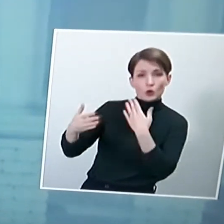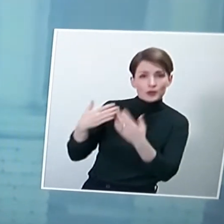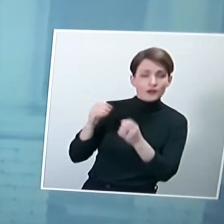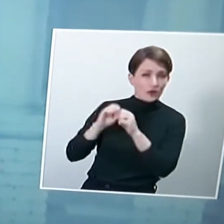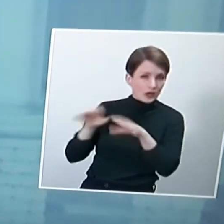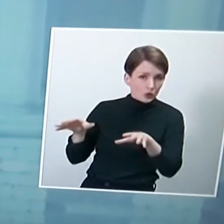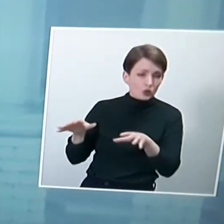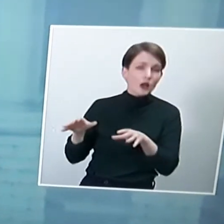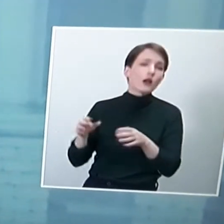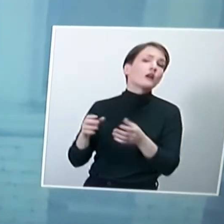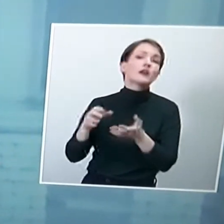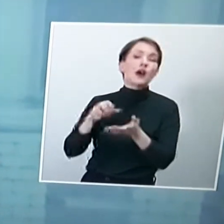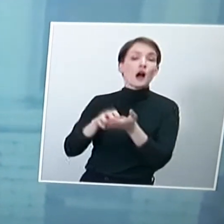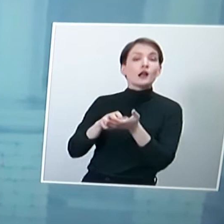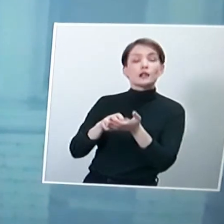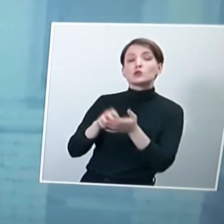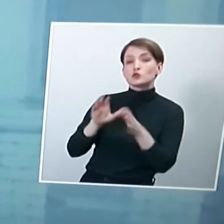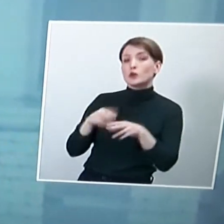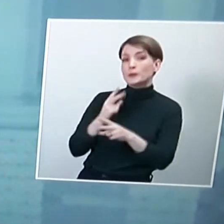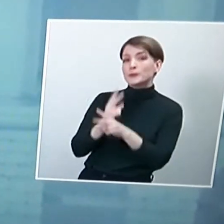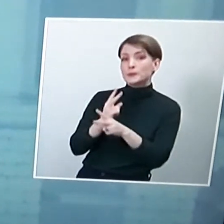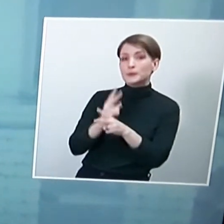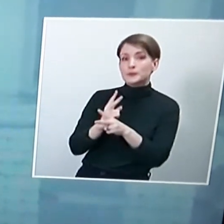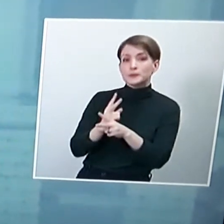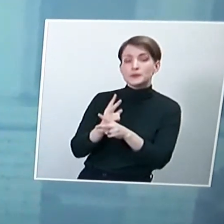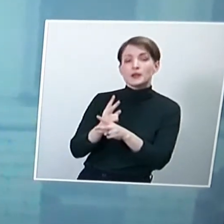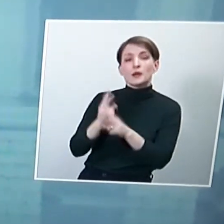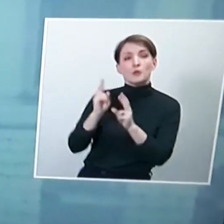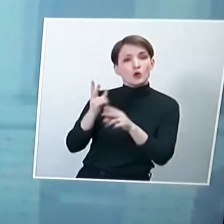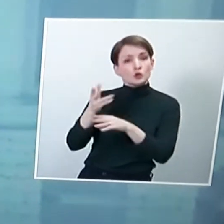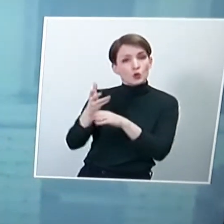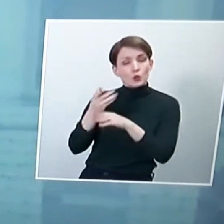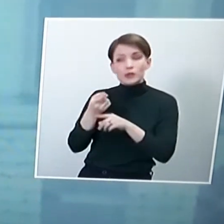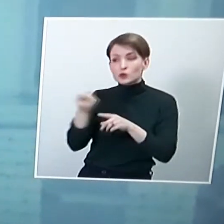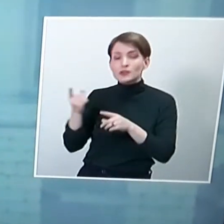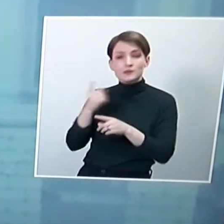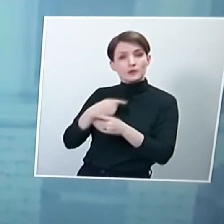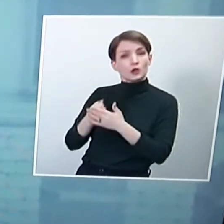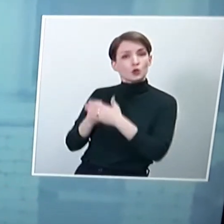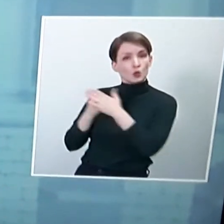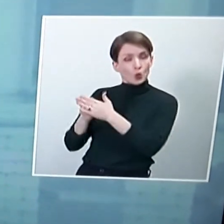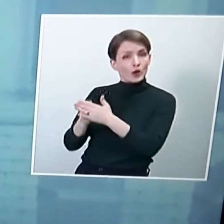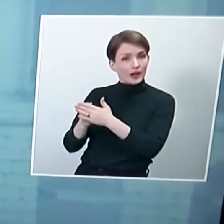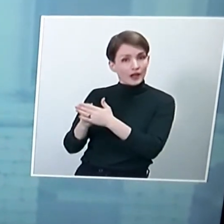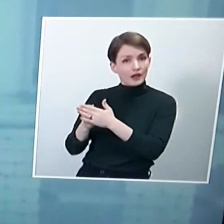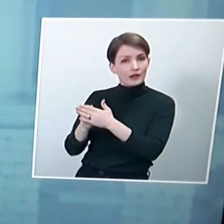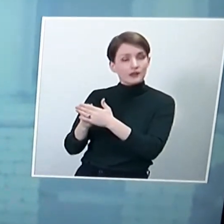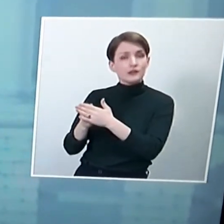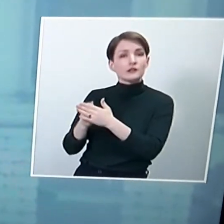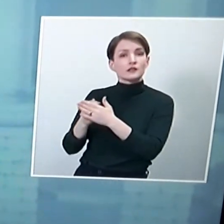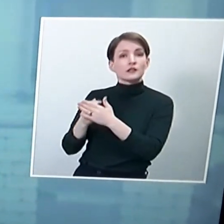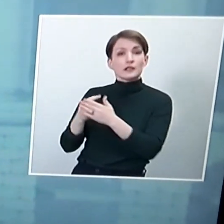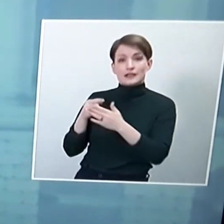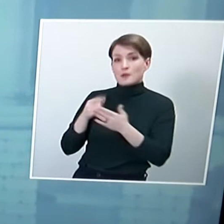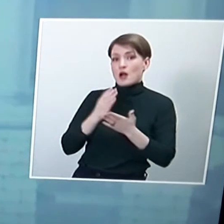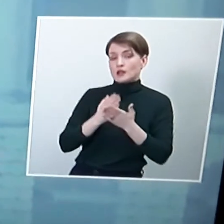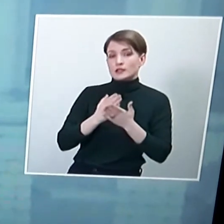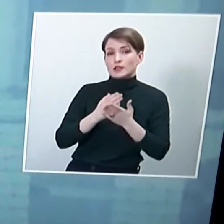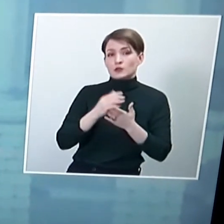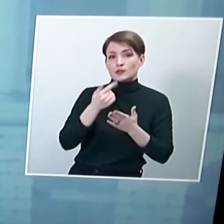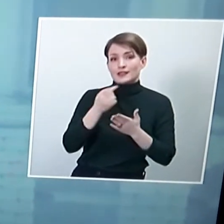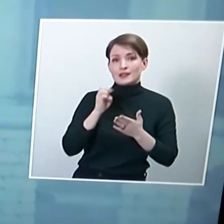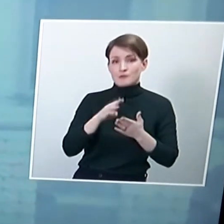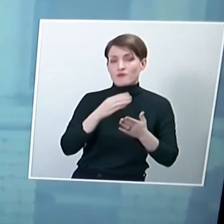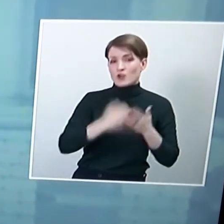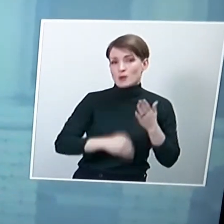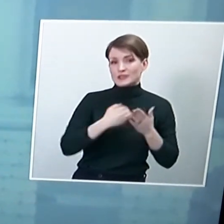toimintaan, niin hallitus on valmistautunut siihen, että myös yrityksiä tuetaan tässä tilanteessa ja tätä asiaa valmistellaan työ- ja